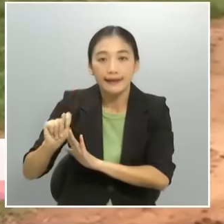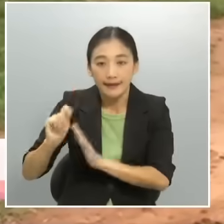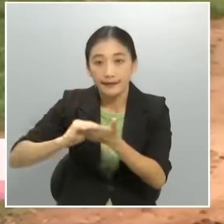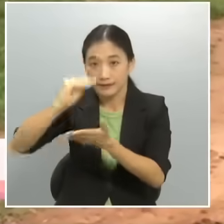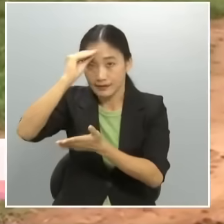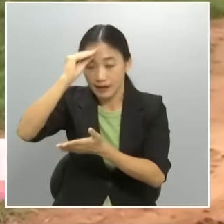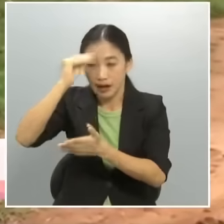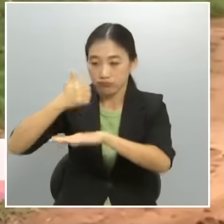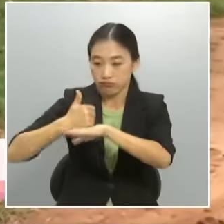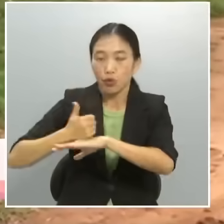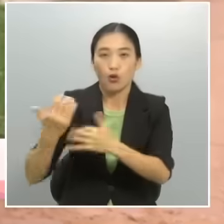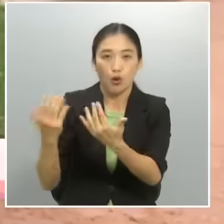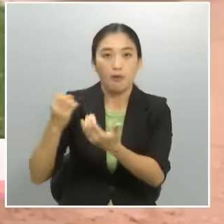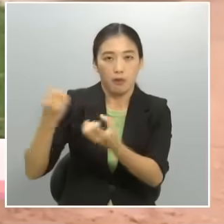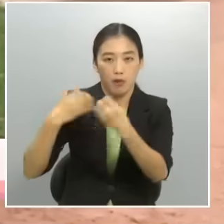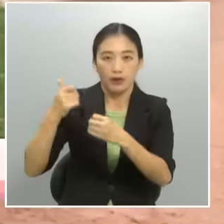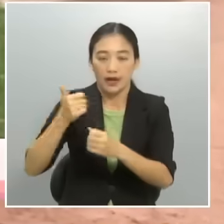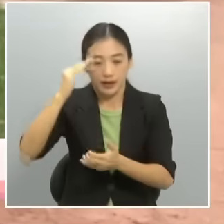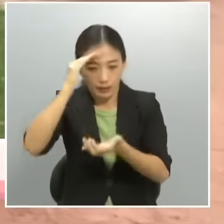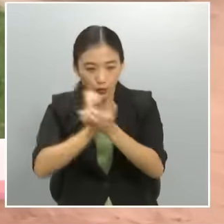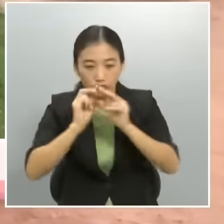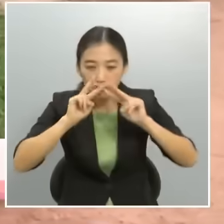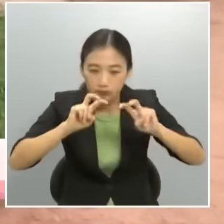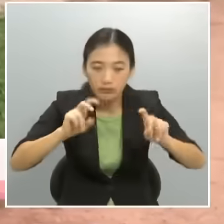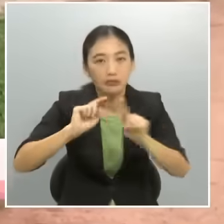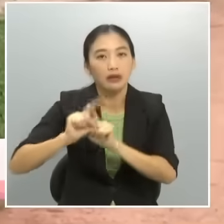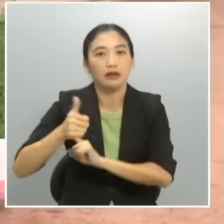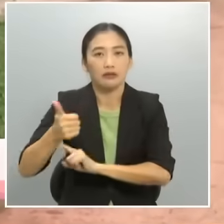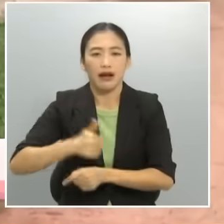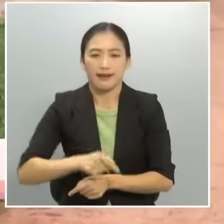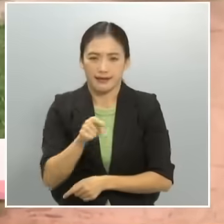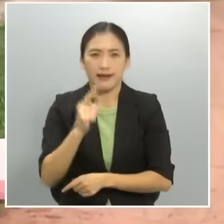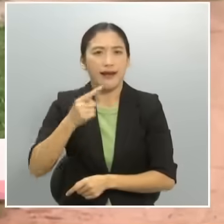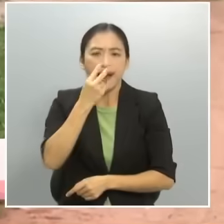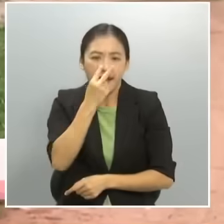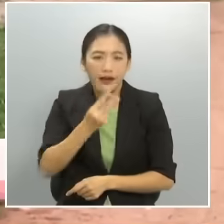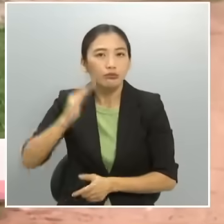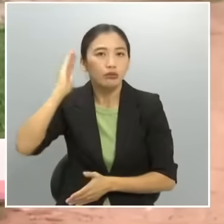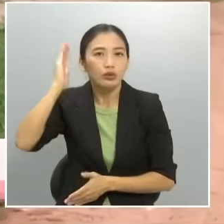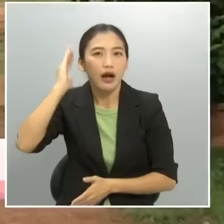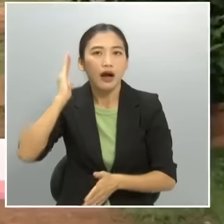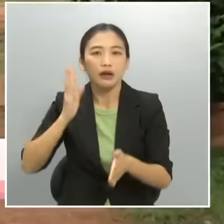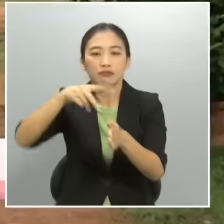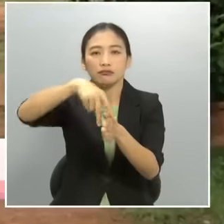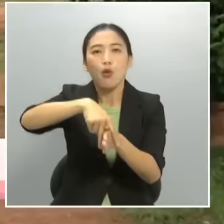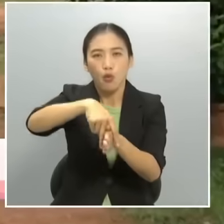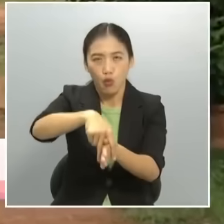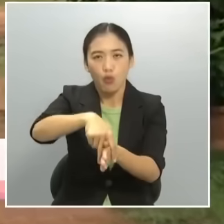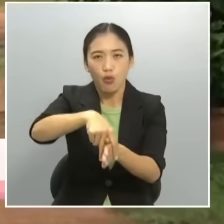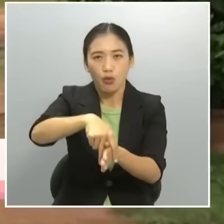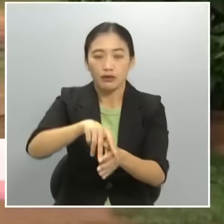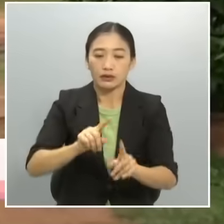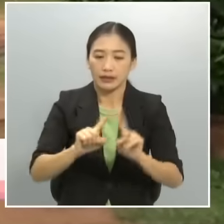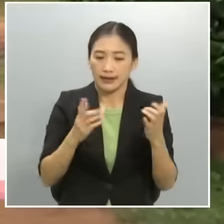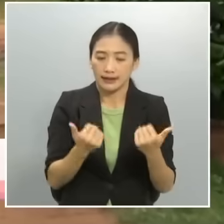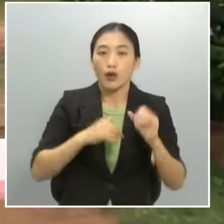เบื้องต้นบอกแต่เพียงว่าคนที่มารับเป็นผู้ชายก็อย่างที่เราเห็นในกล้องจรปิดนะคะ ได้ยังไงครูเนี่ย ค่ะคือครูบอกว่าปกติ